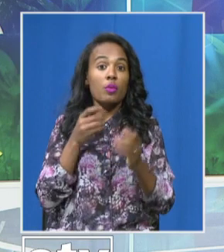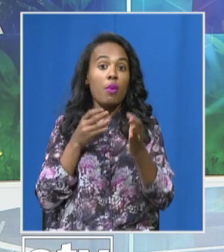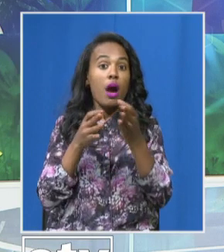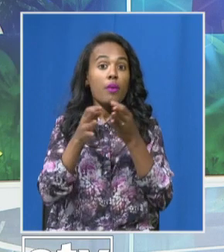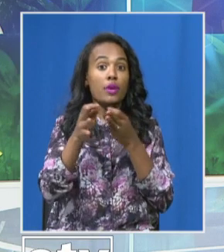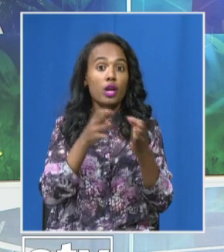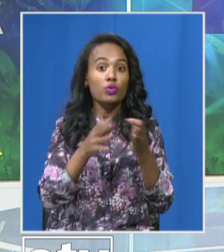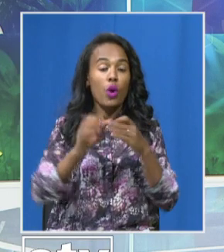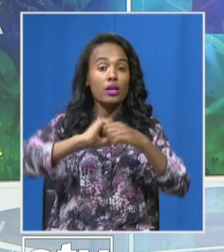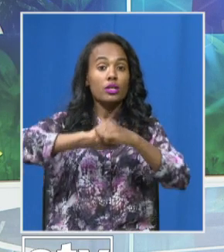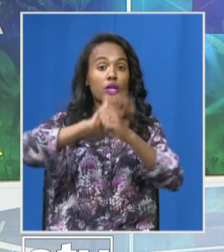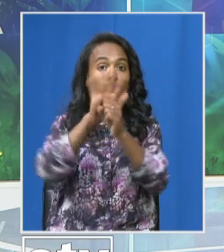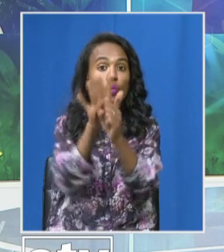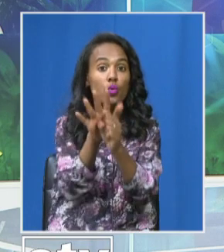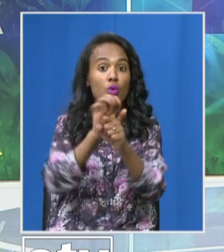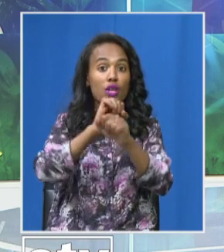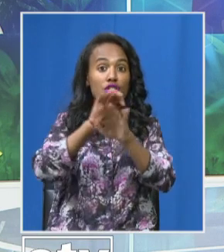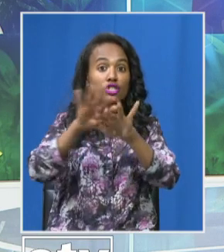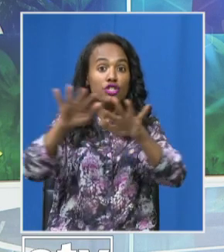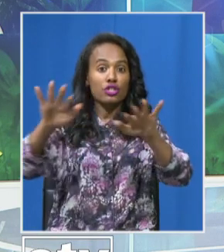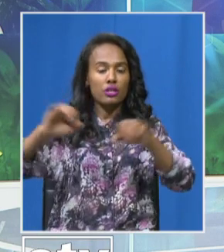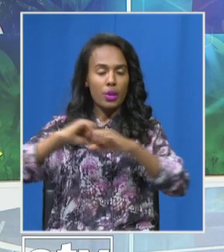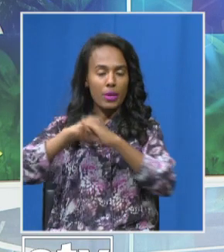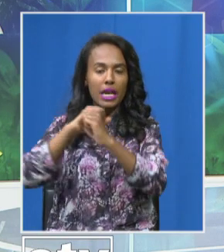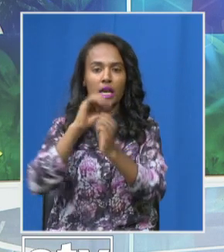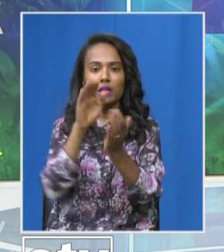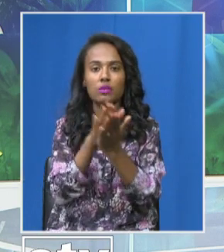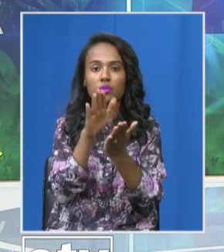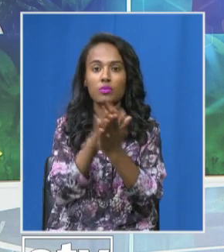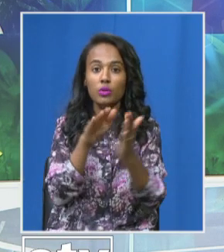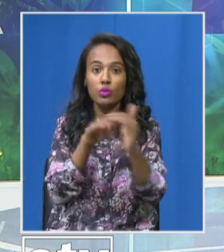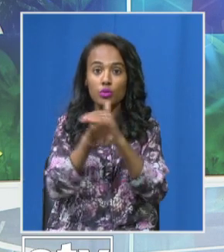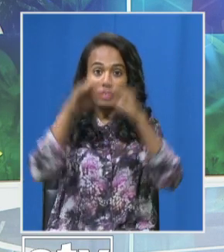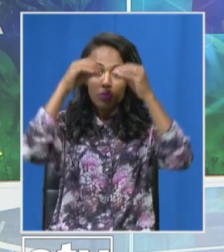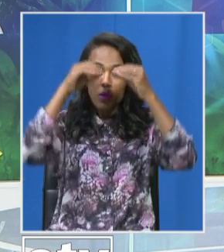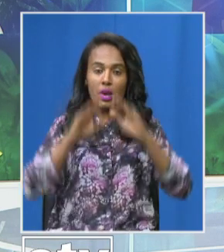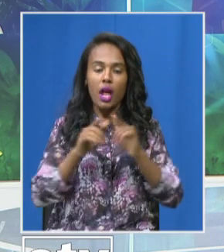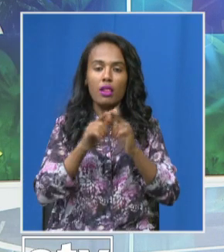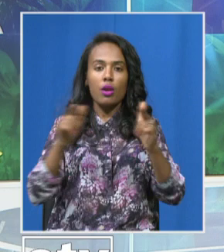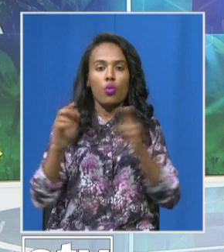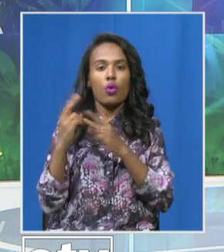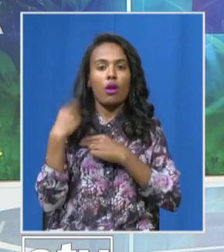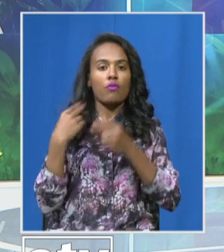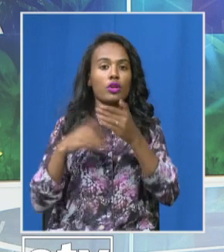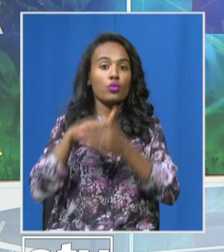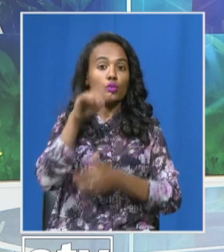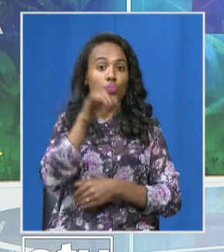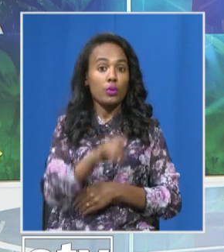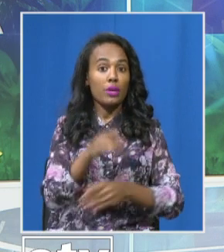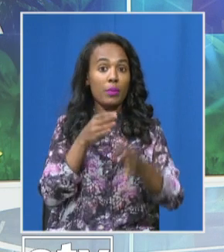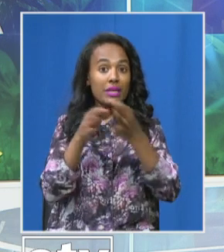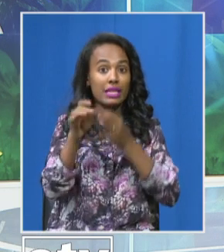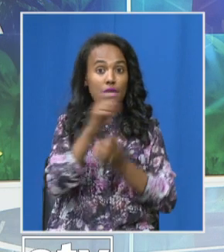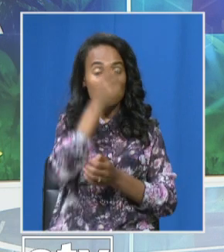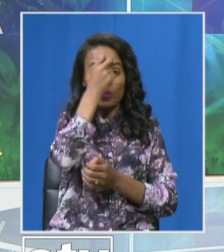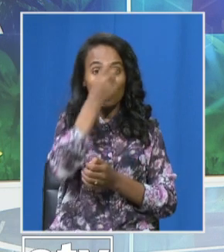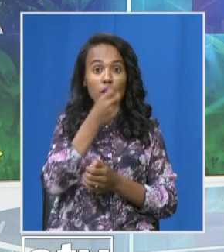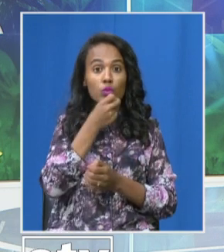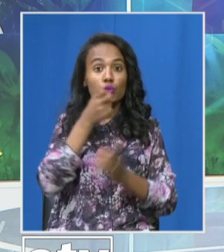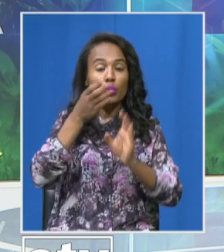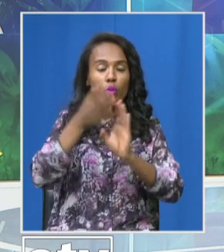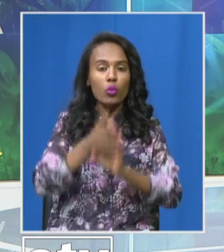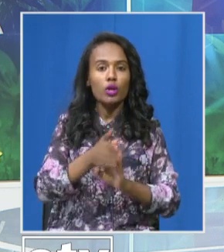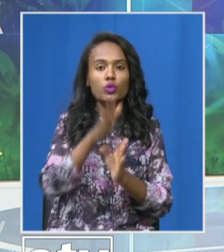አብራርተዋል። የኮሮናን ስርጭት ለመከላከል በትምህርት ቤቶች ውስጥ መምህራን ትልቁን ኃላፊነት ሊወጡ እንደሚገባ የተገለጸ ሲሆን ወላጆችን